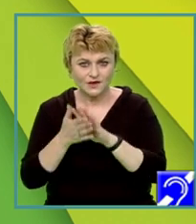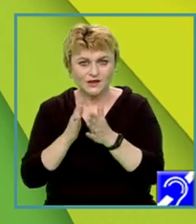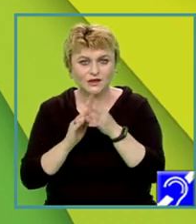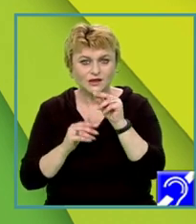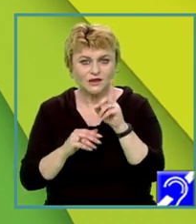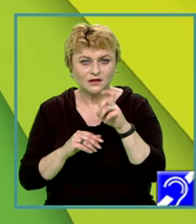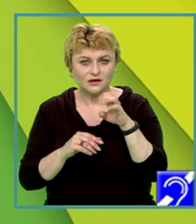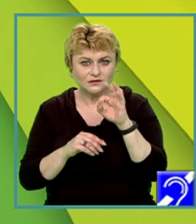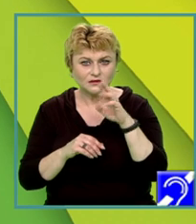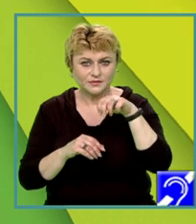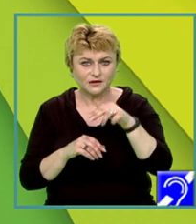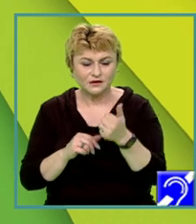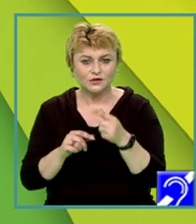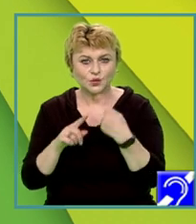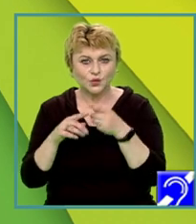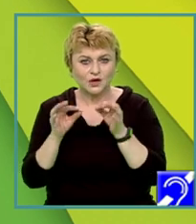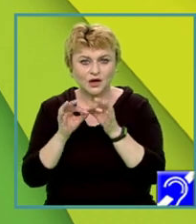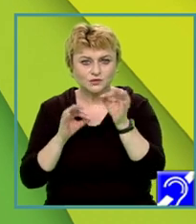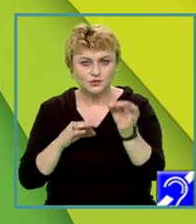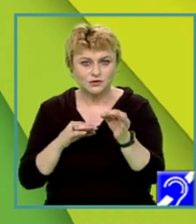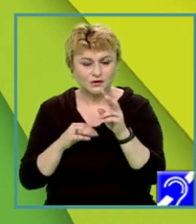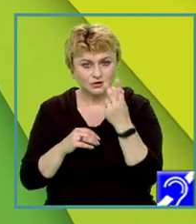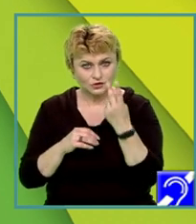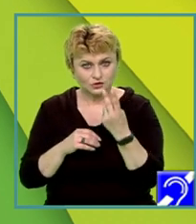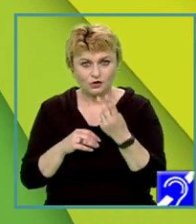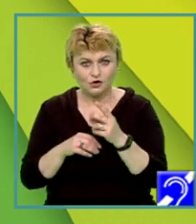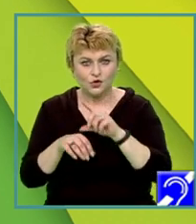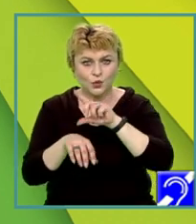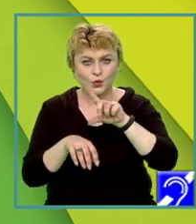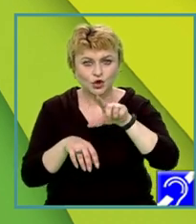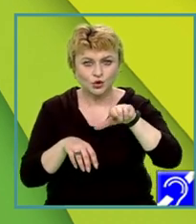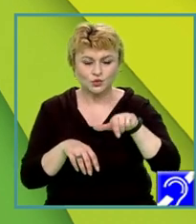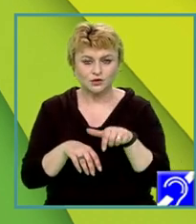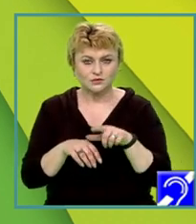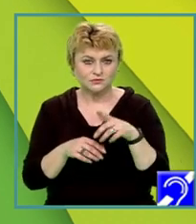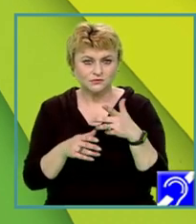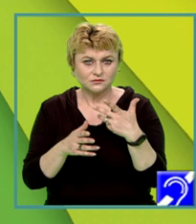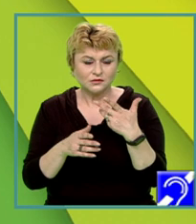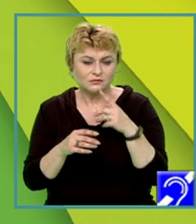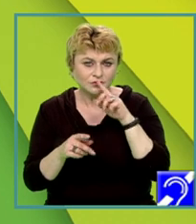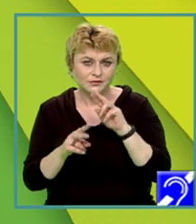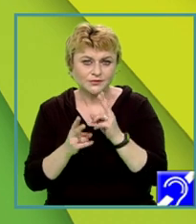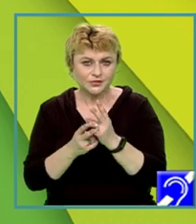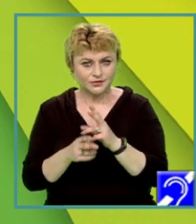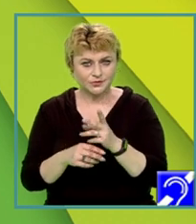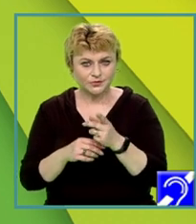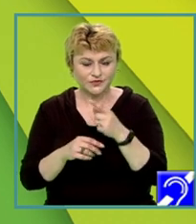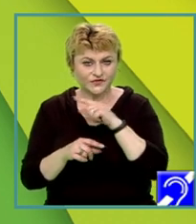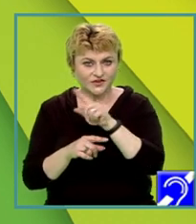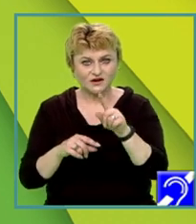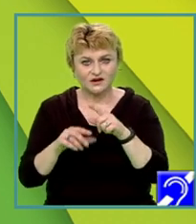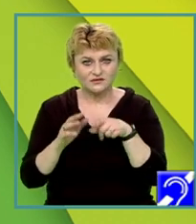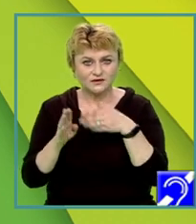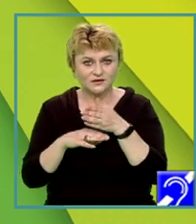acestui unghi două unghiuri congruente a o m și m o b fiecare dintre ele